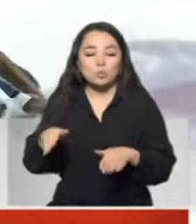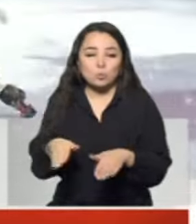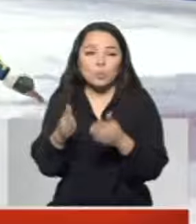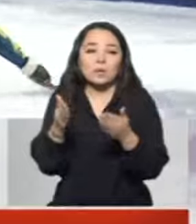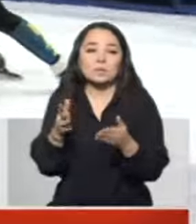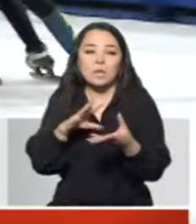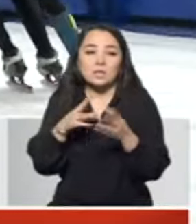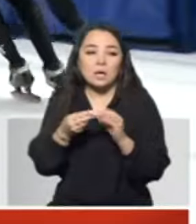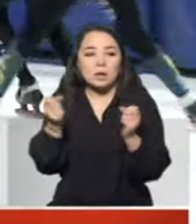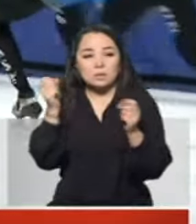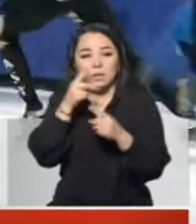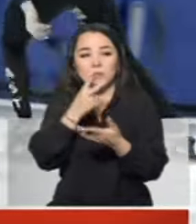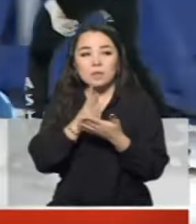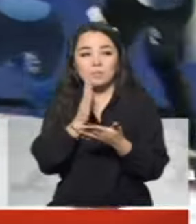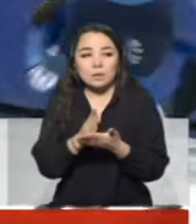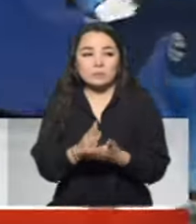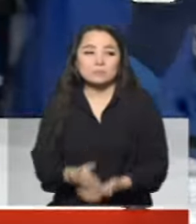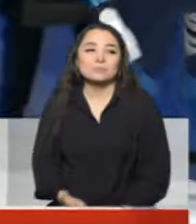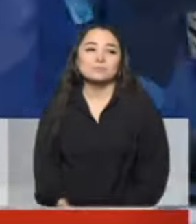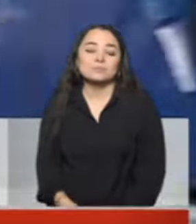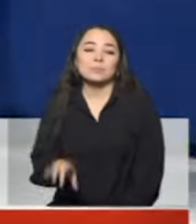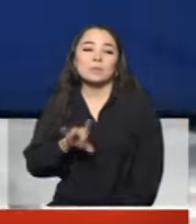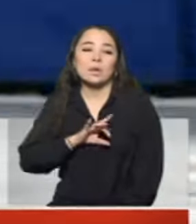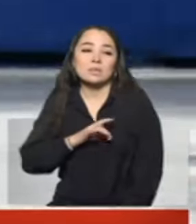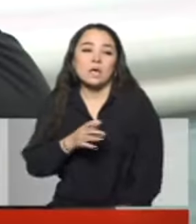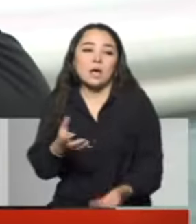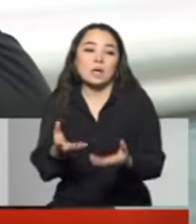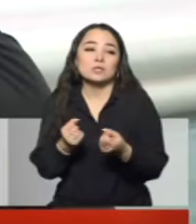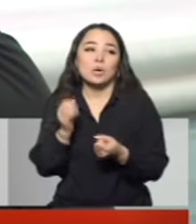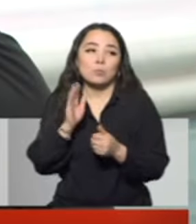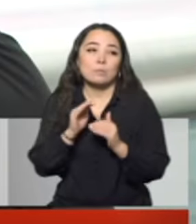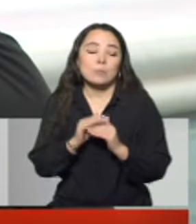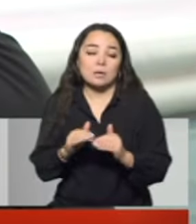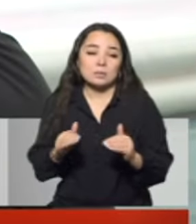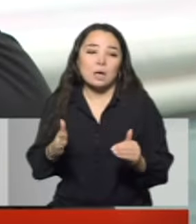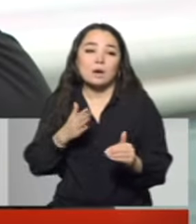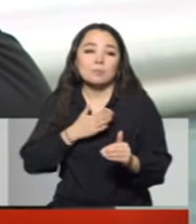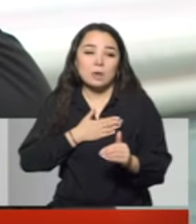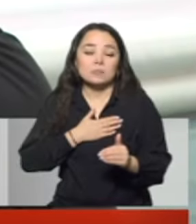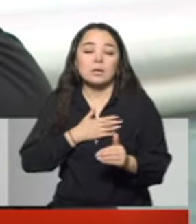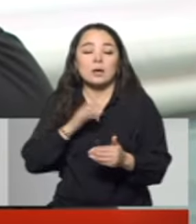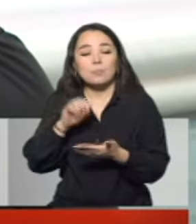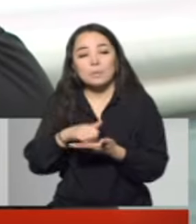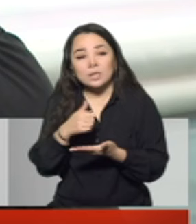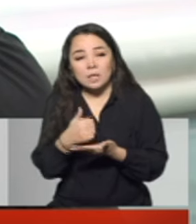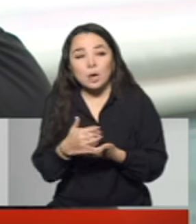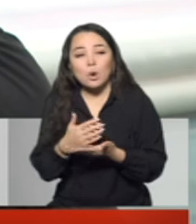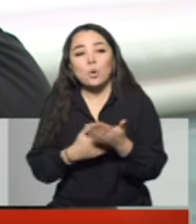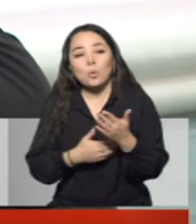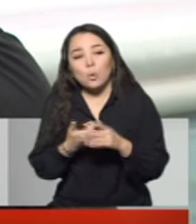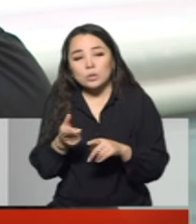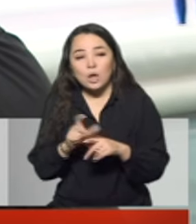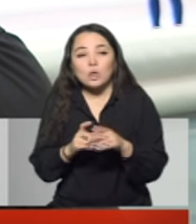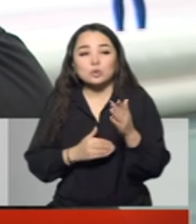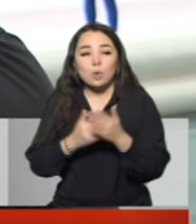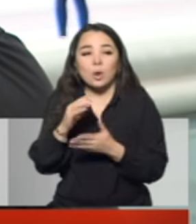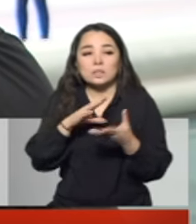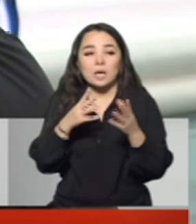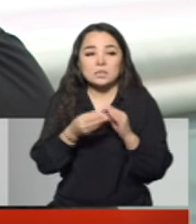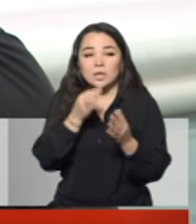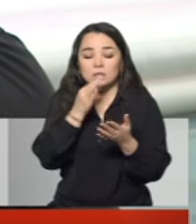соң анықталады. Балалар әрине медаль алады, бірақ билік бізге өте жоғары нәтиже